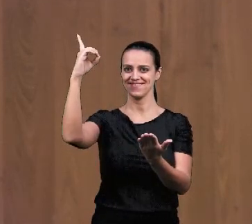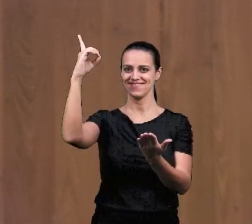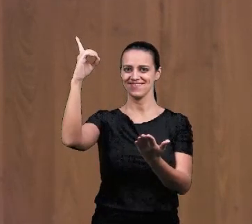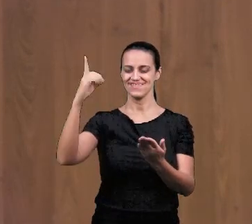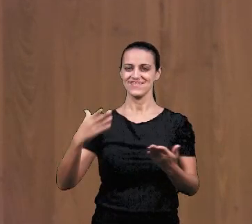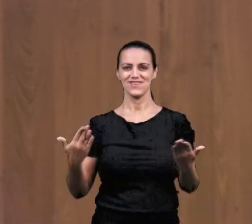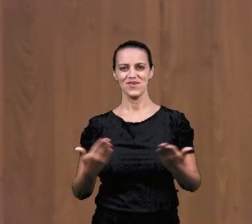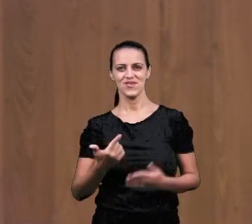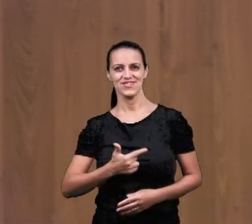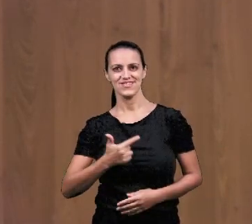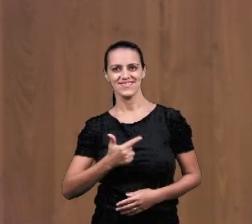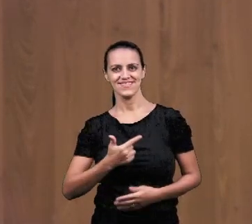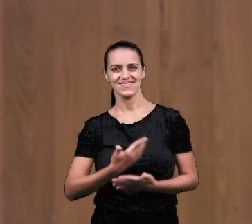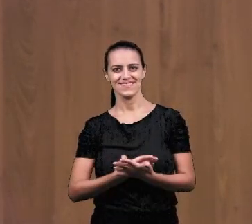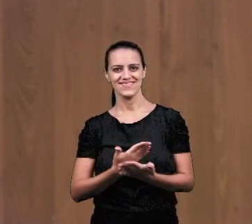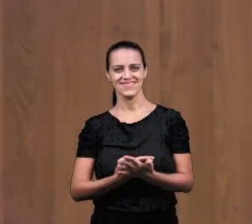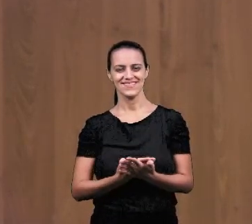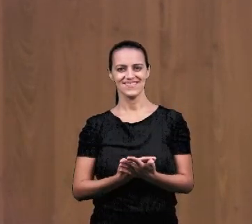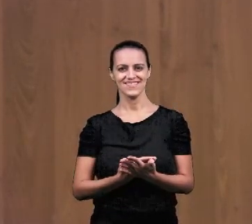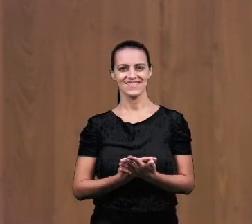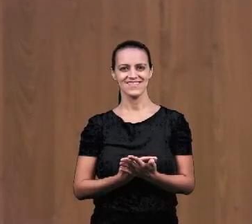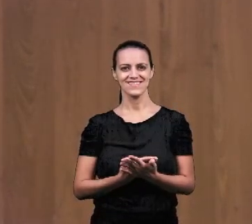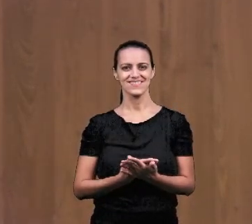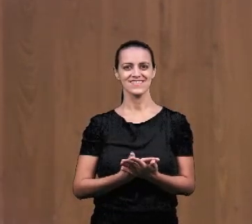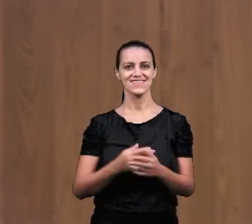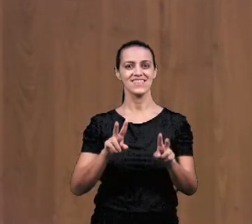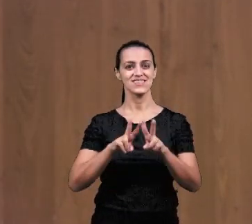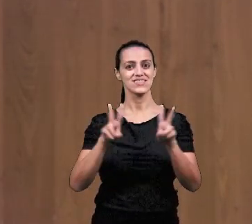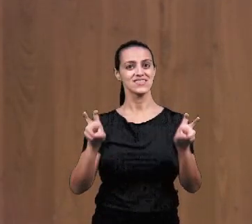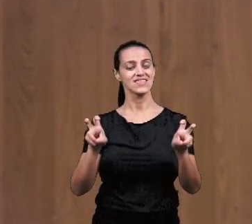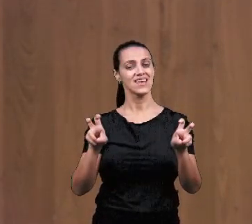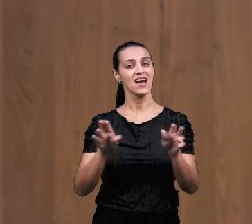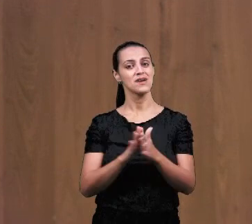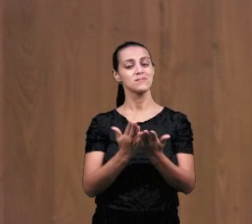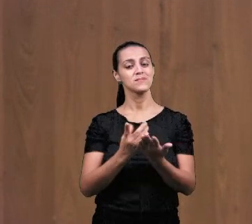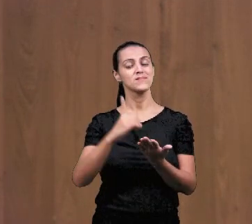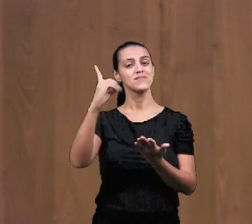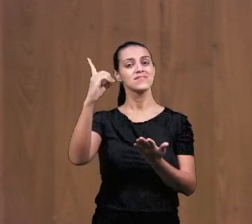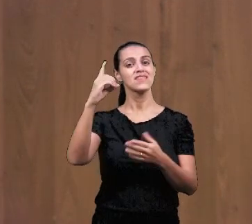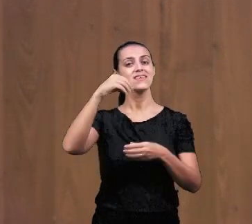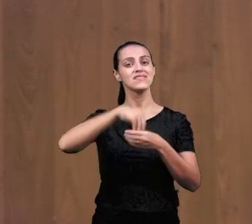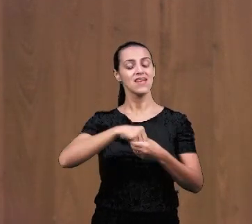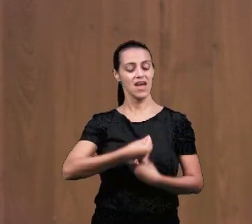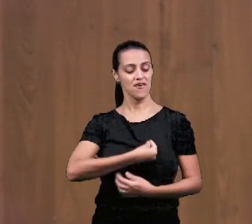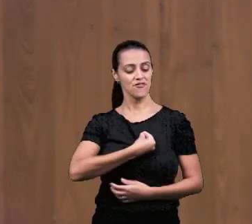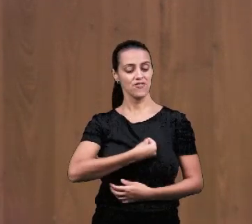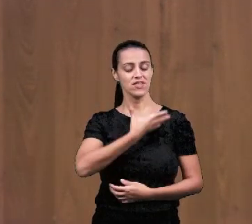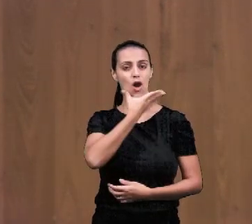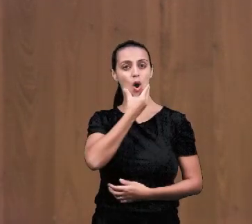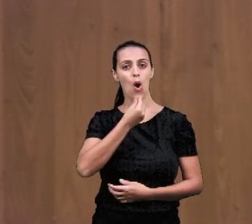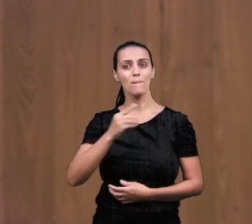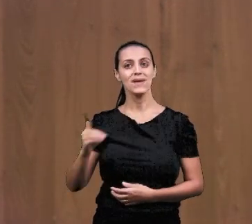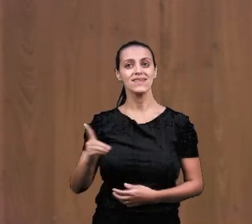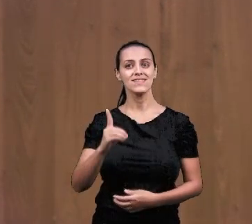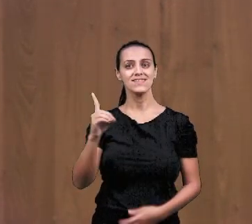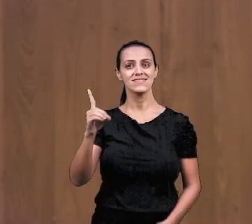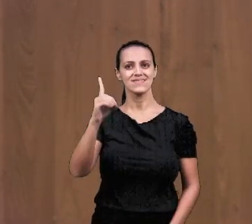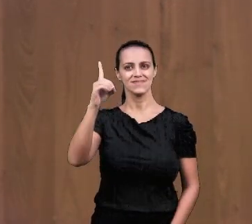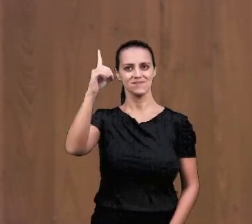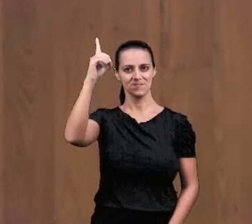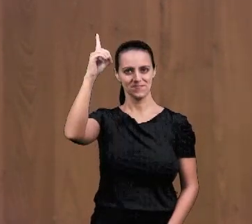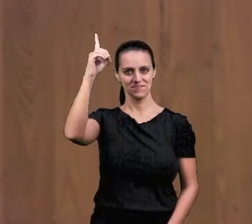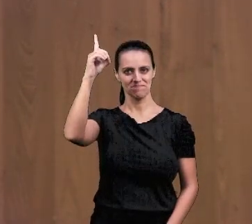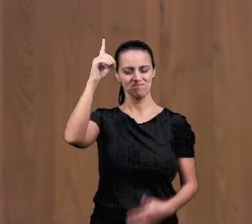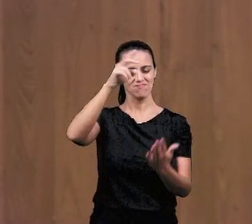aujourd'hui, dans la deuxième étude, nous allons parler sur la parole de Dieu dans la vie de David. Et nous allons lire un texte qui se trouve dans la parole de Dieu, dans le livre